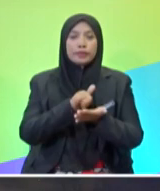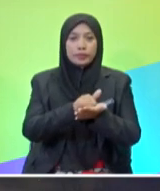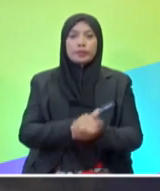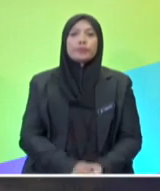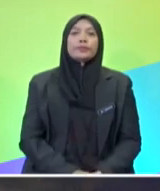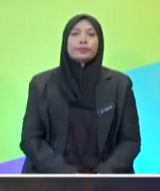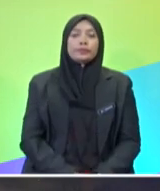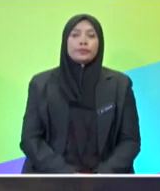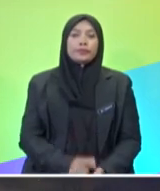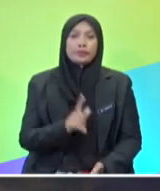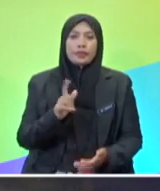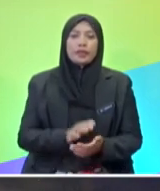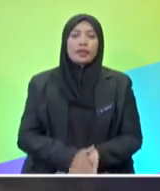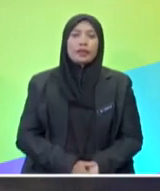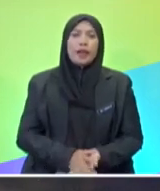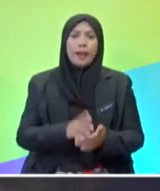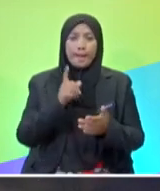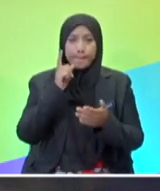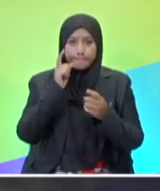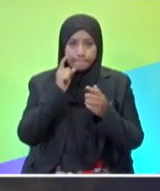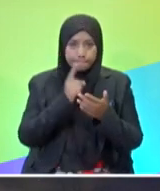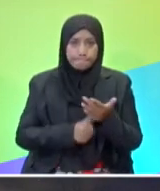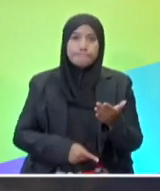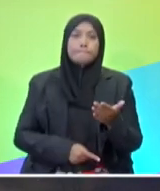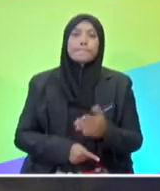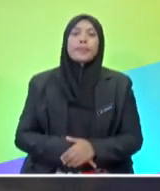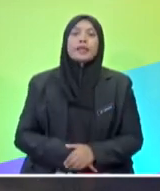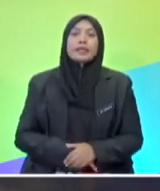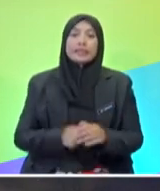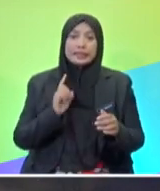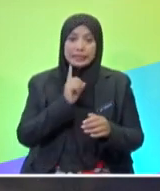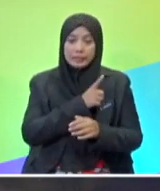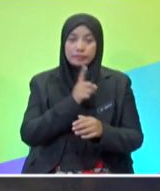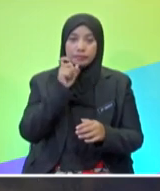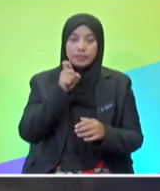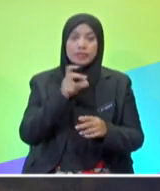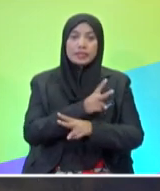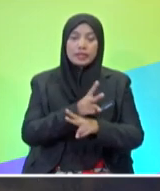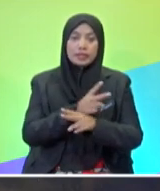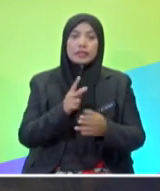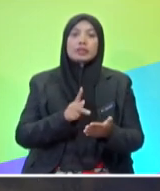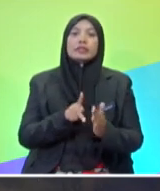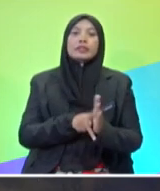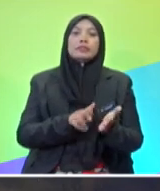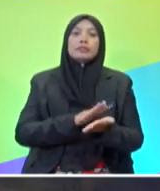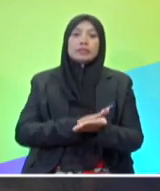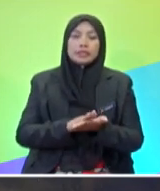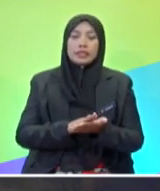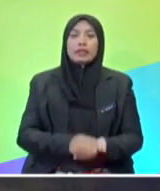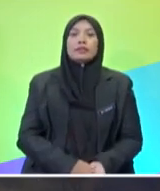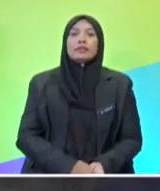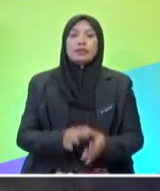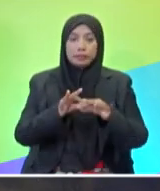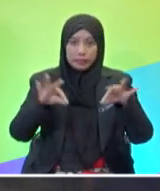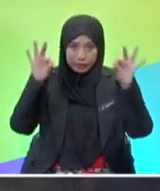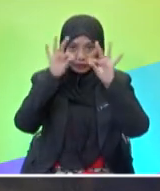Sangat penting tau adik-adik untuk menjaga kebersihan diri kita. Supaya apa? Supaya dapatlah kepentingan menjaga